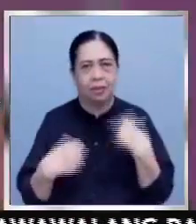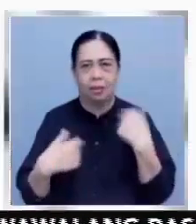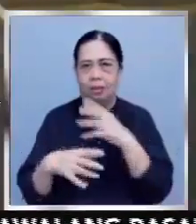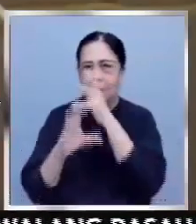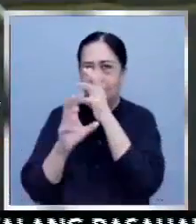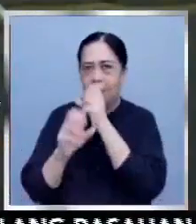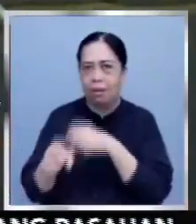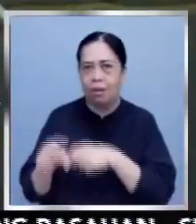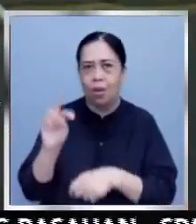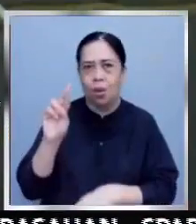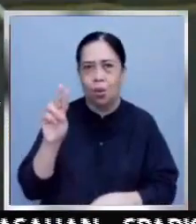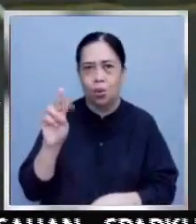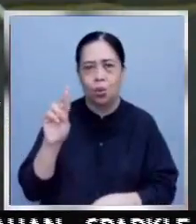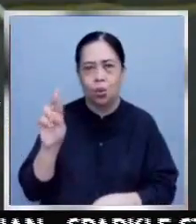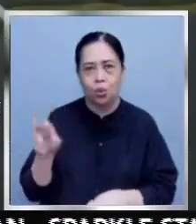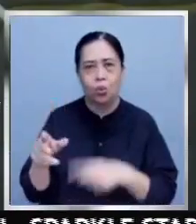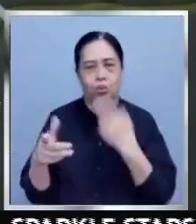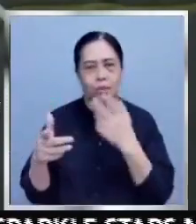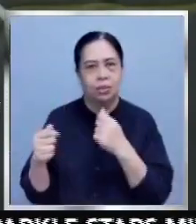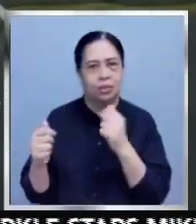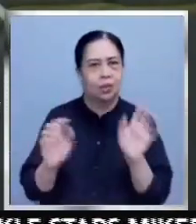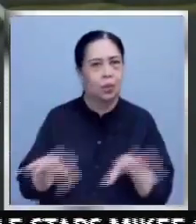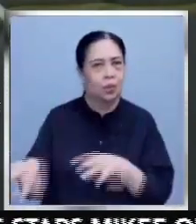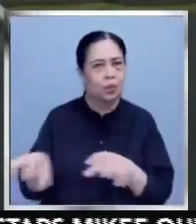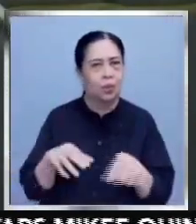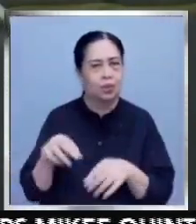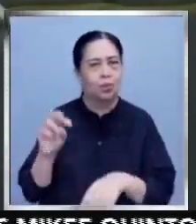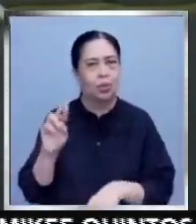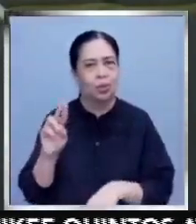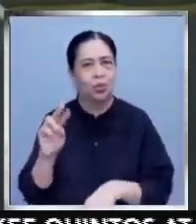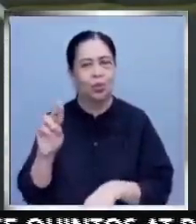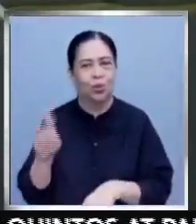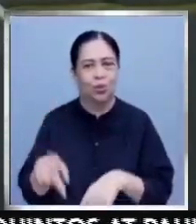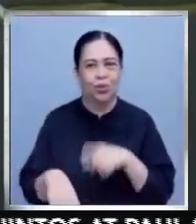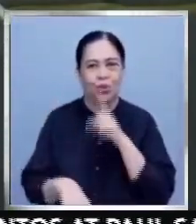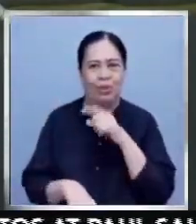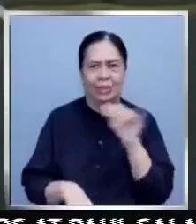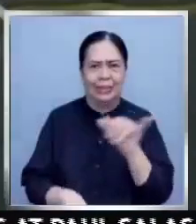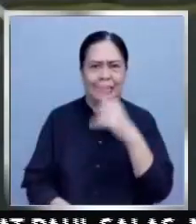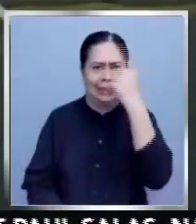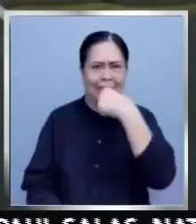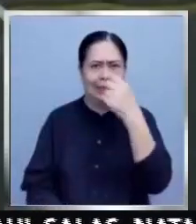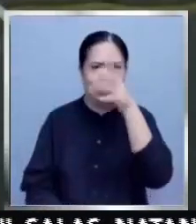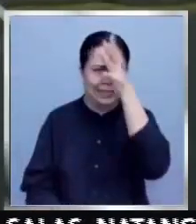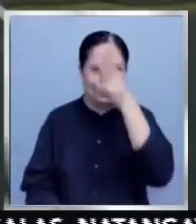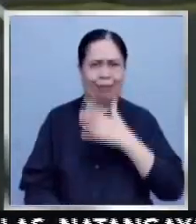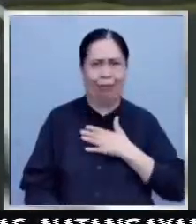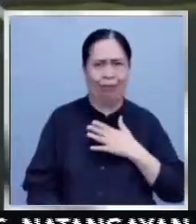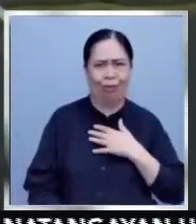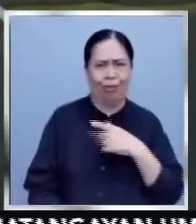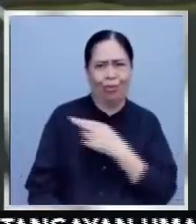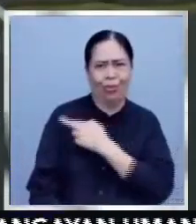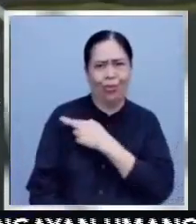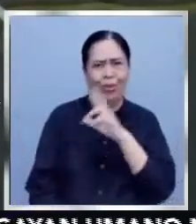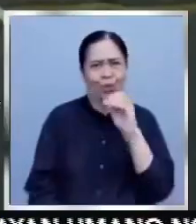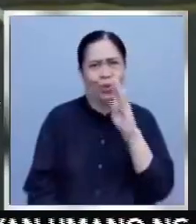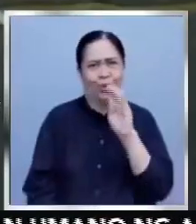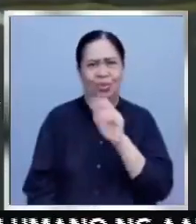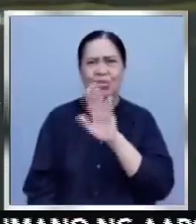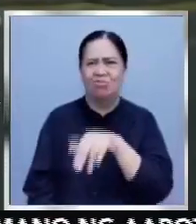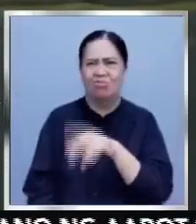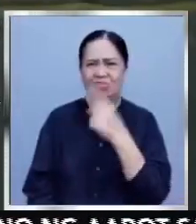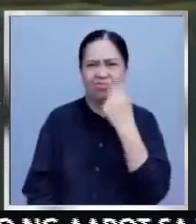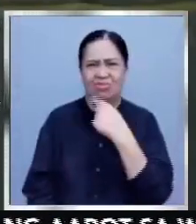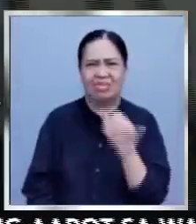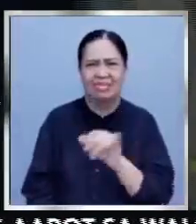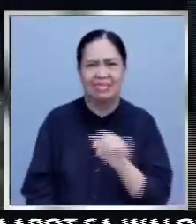Ruru. May mga kilos si Ruru na kita ko talaga yung tatay ko. Sinasabi ko nga sa kanya, harapan, you